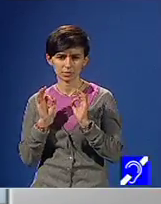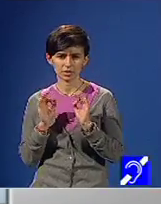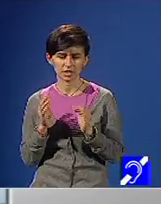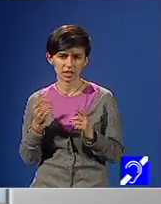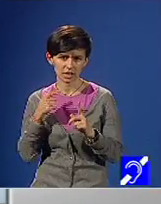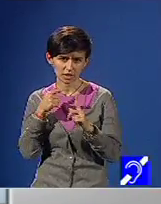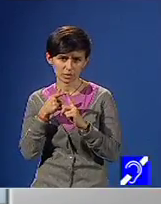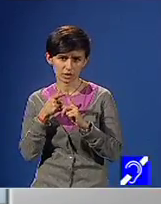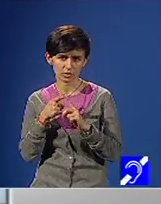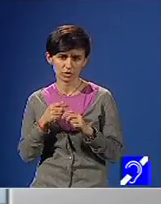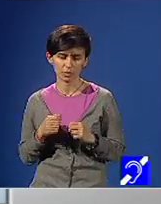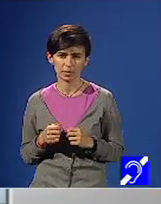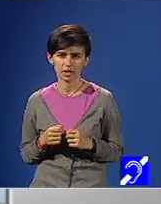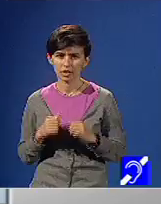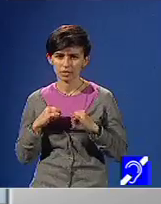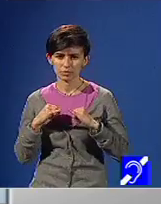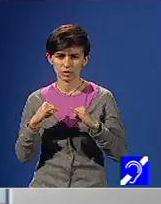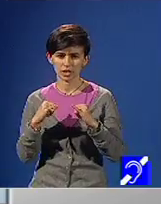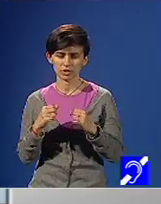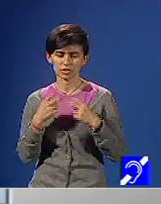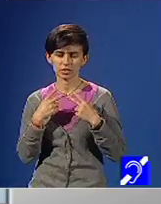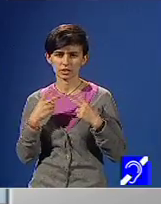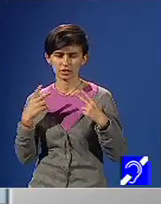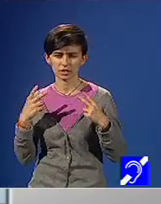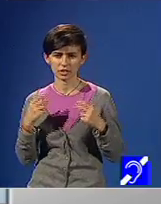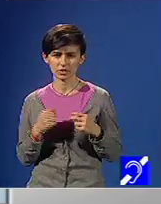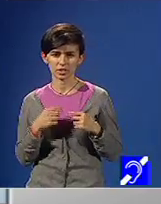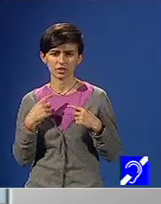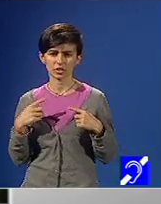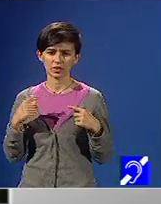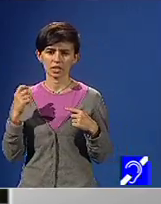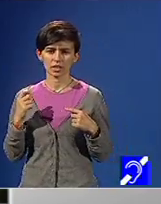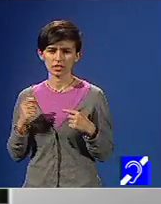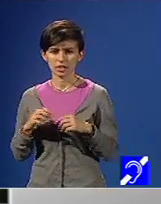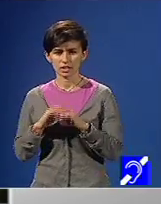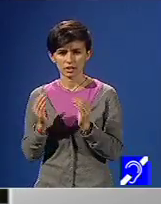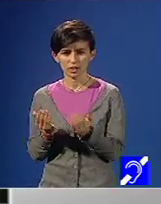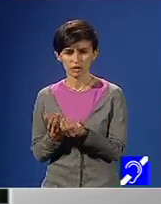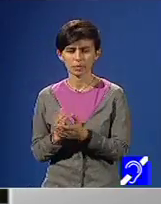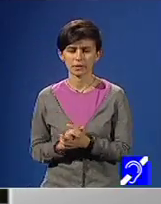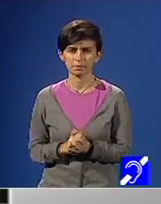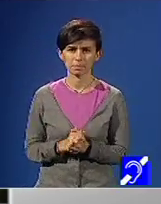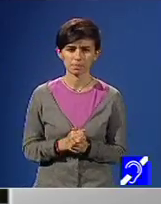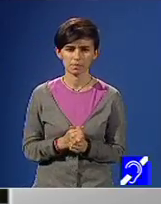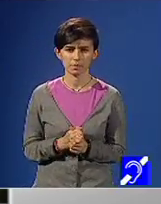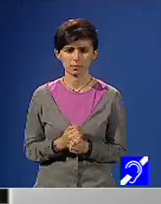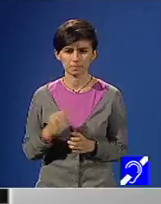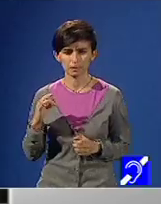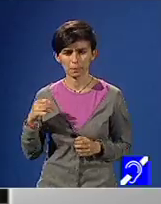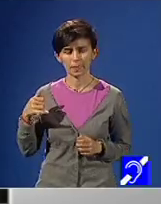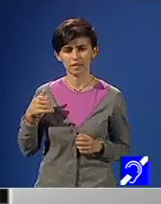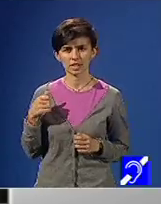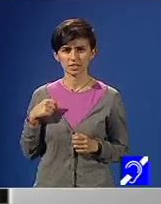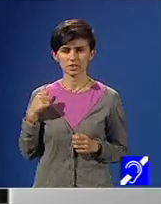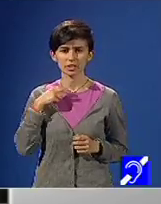foarte îndrăzneț: să viziteze fiecare țară din lume. Mă numesc Tony Giles, sunt